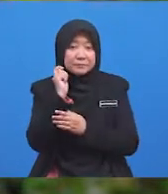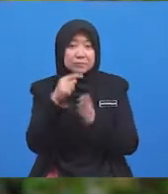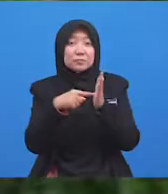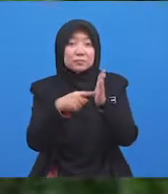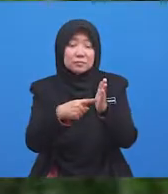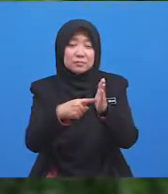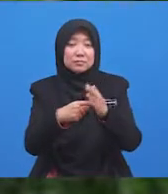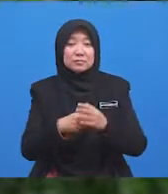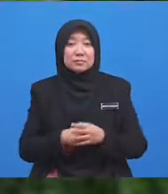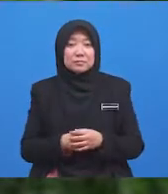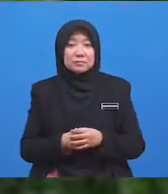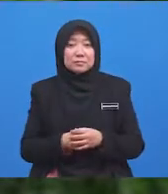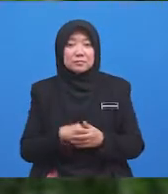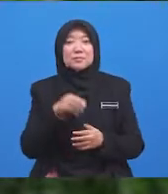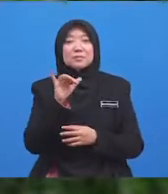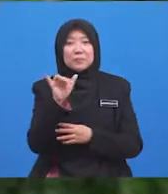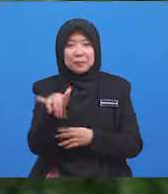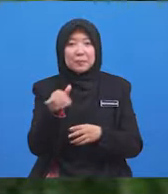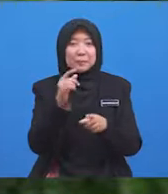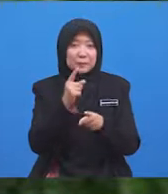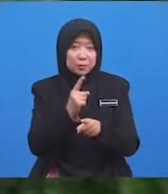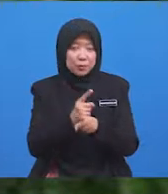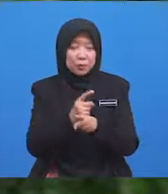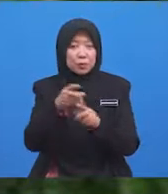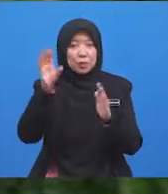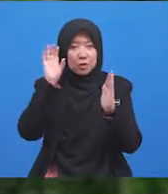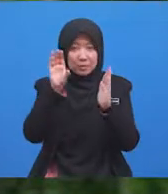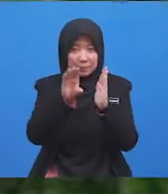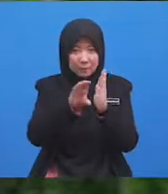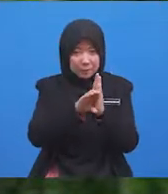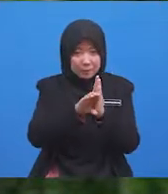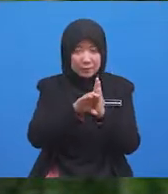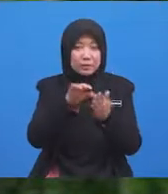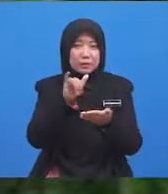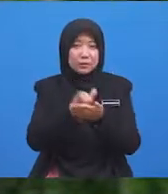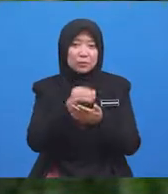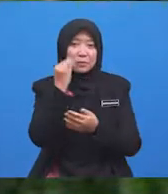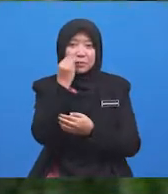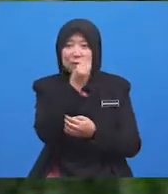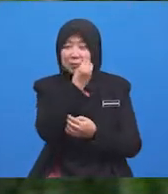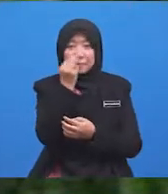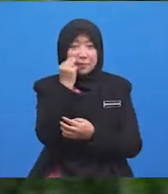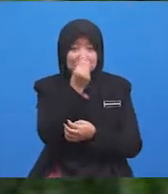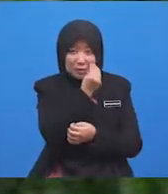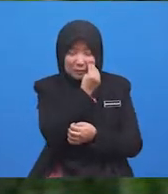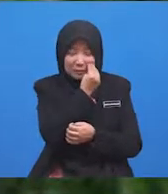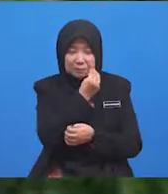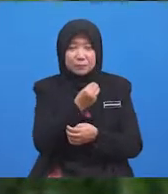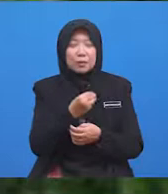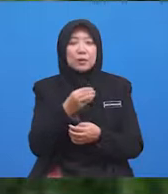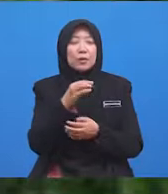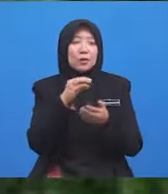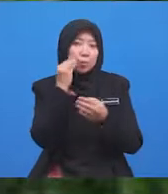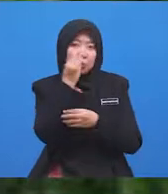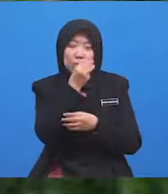tadi iya betul gambar tersebut ialah bunga mawar bunga mawar